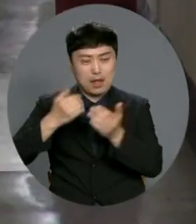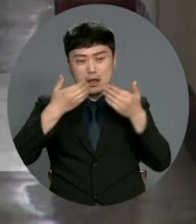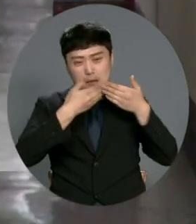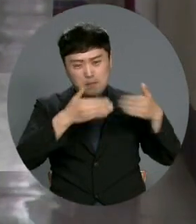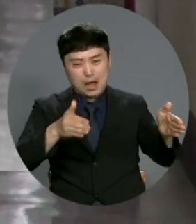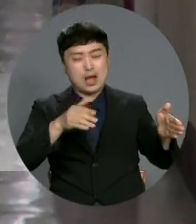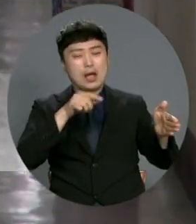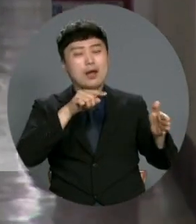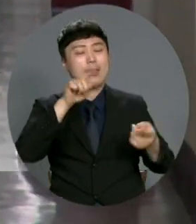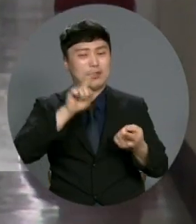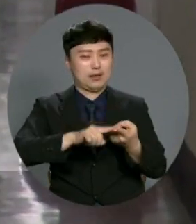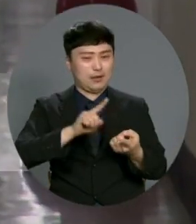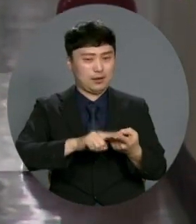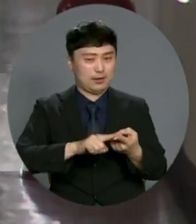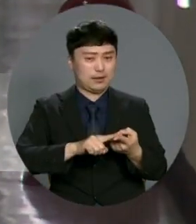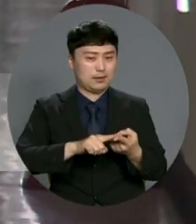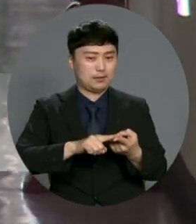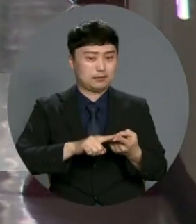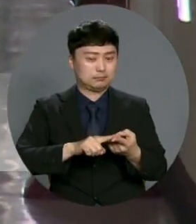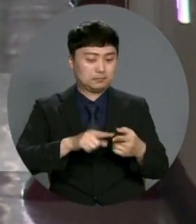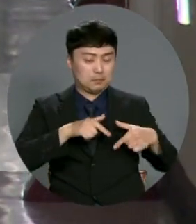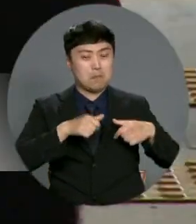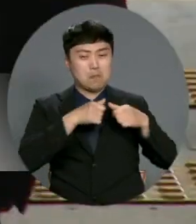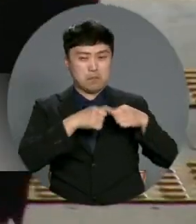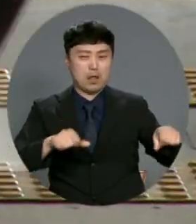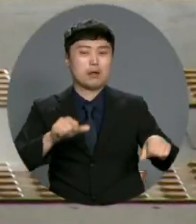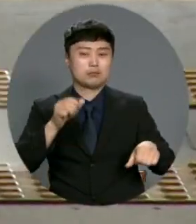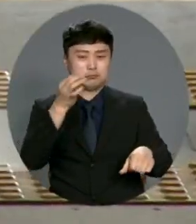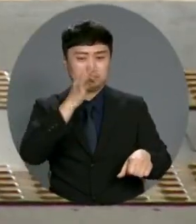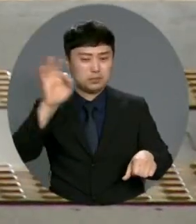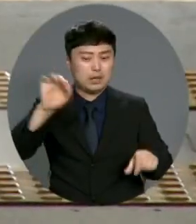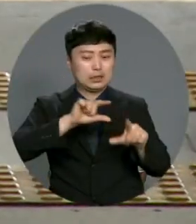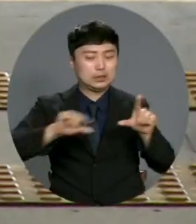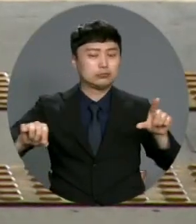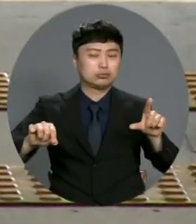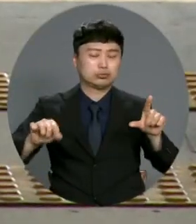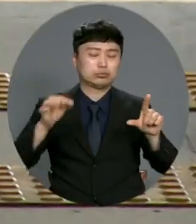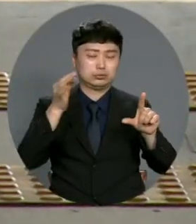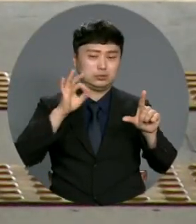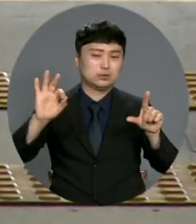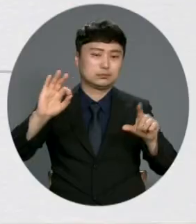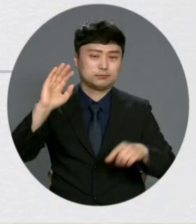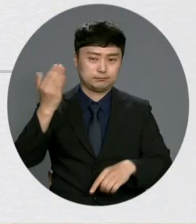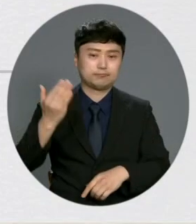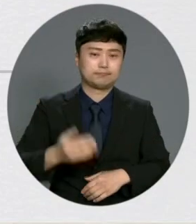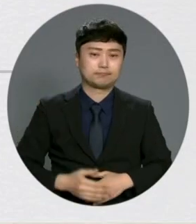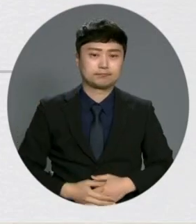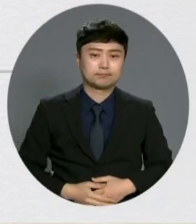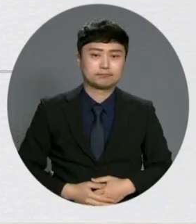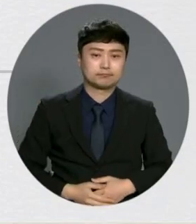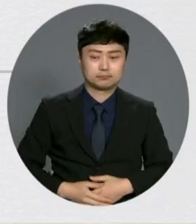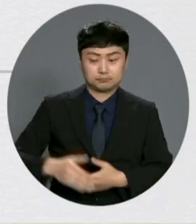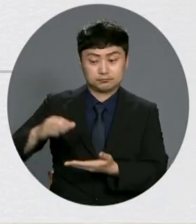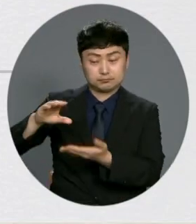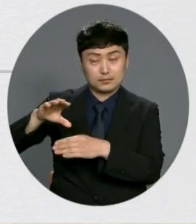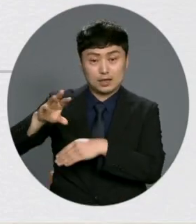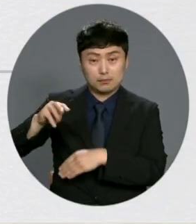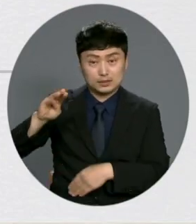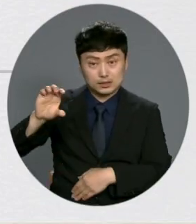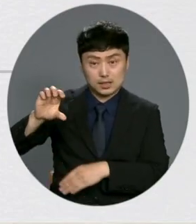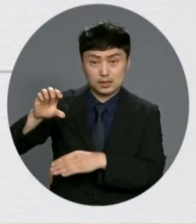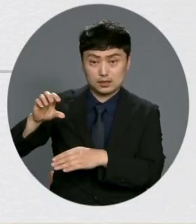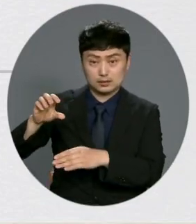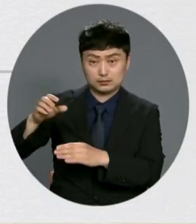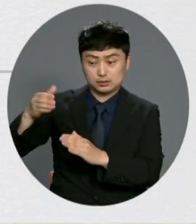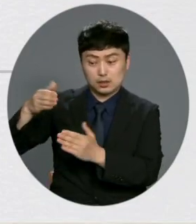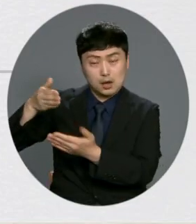경솔한 공격으로 볼 때만 명예훼손이 된다고 아주 제한적으로만 인정한다는 겁니다. MBC의 이번 방송 내용이 뭐 대구시